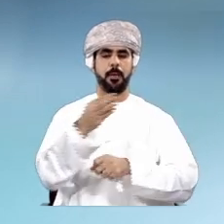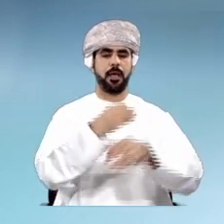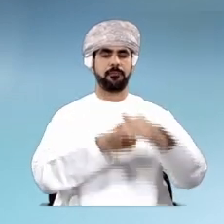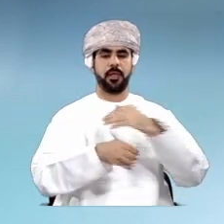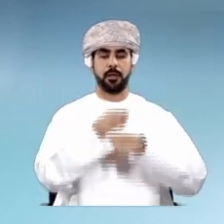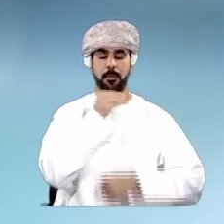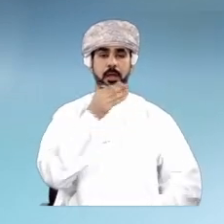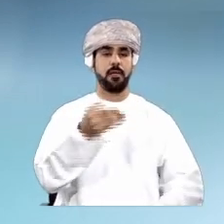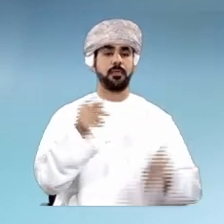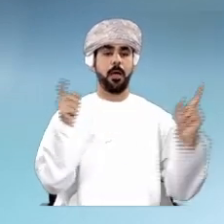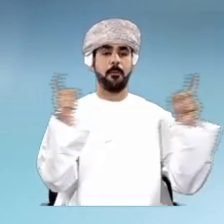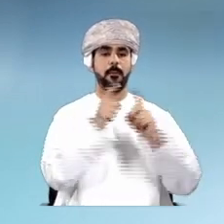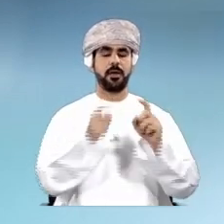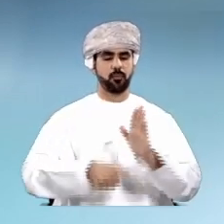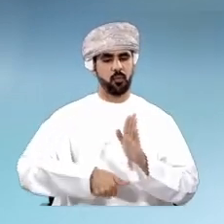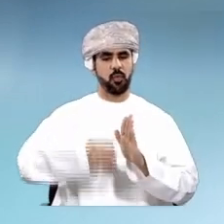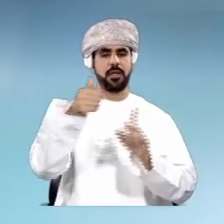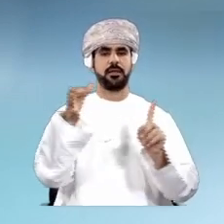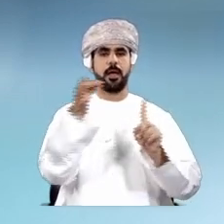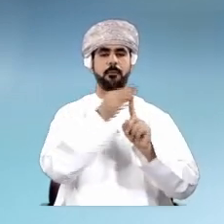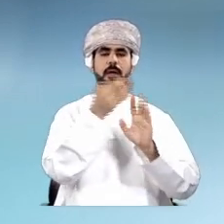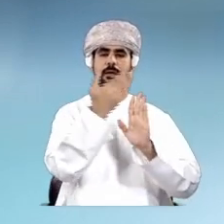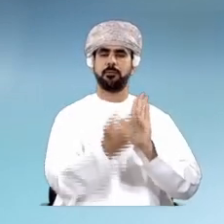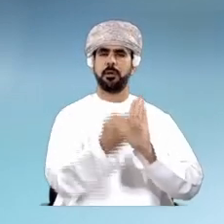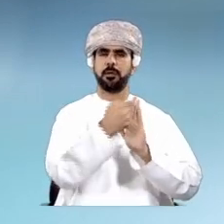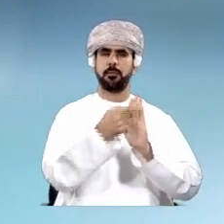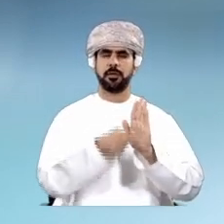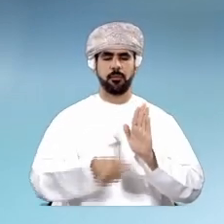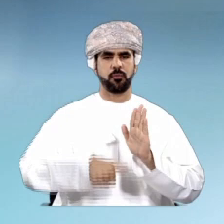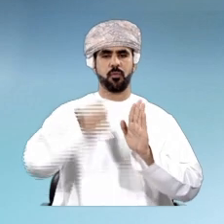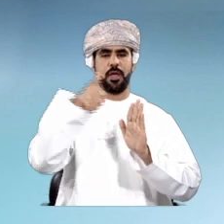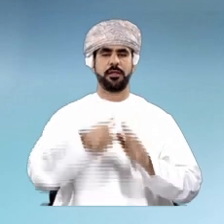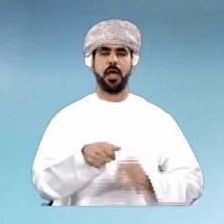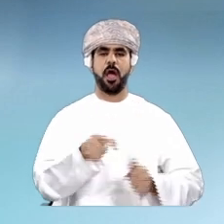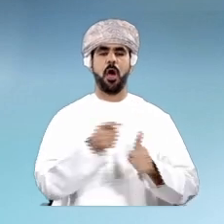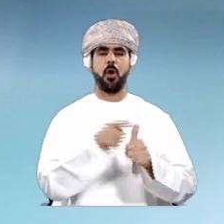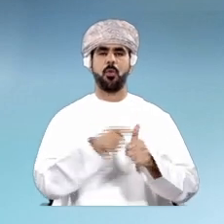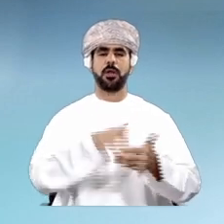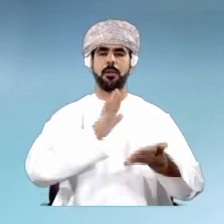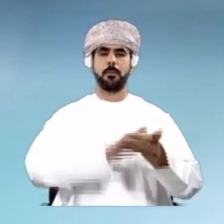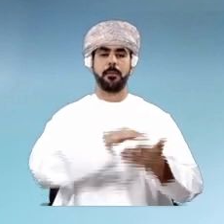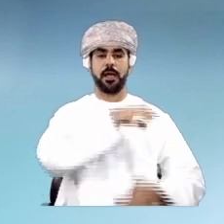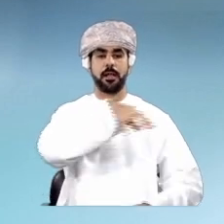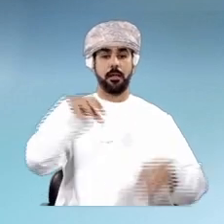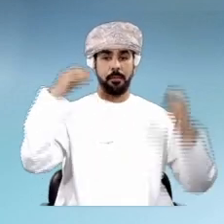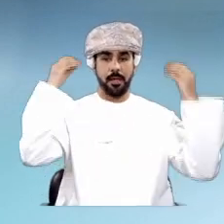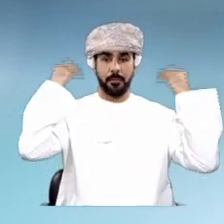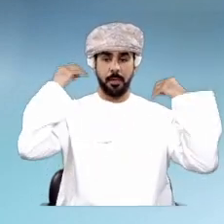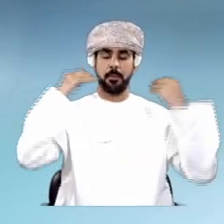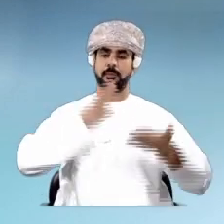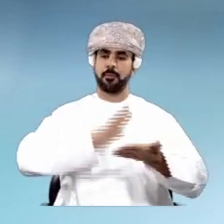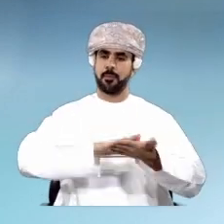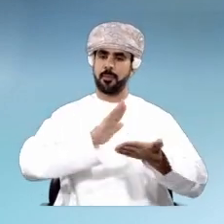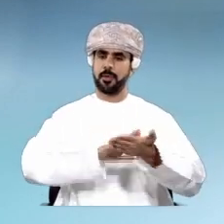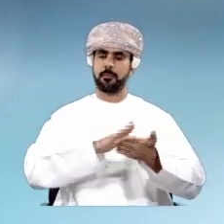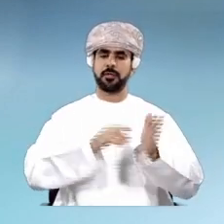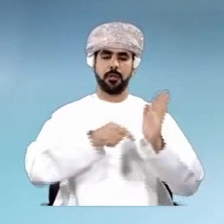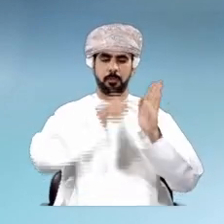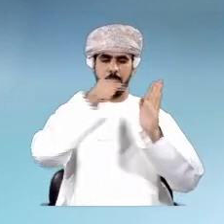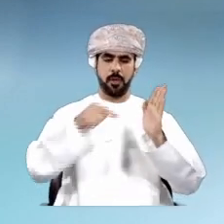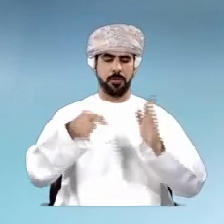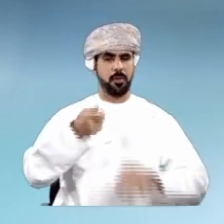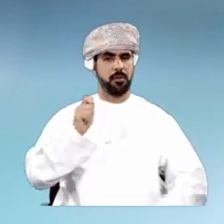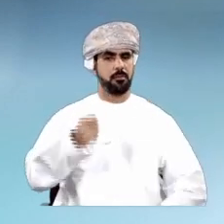المسابقه على تحقيق عده اهداف ابرزها تشجيع الانديه الرياضيه على اعتماد اعلى معايير